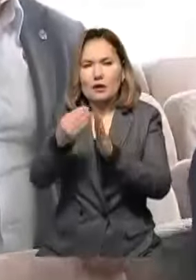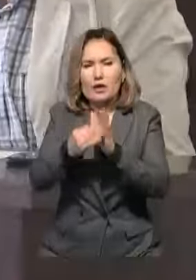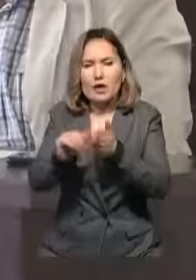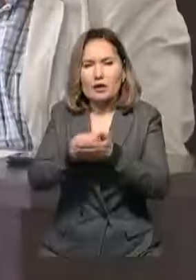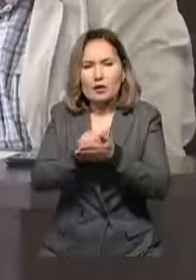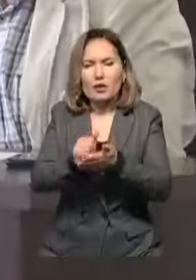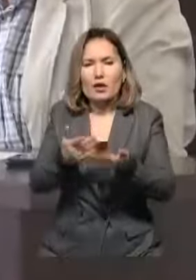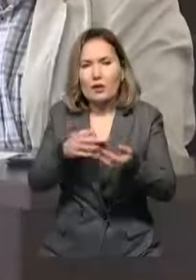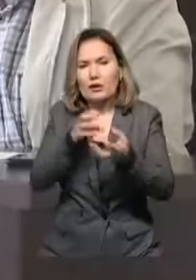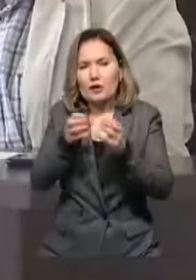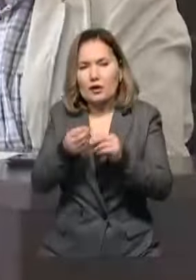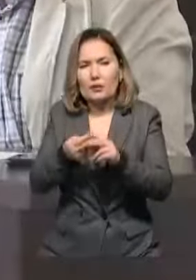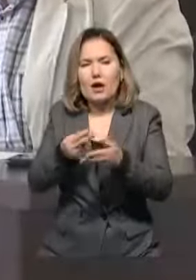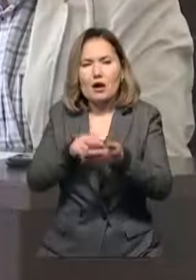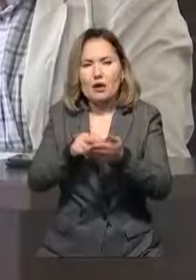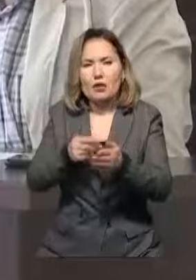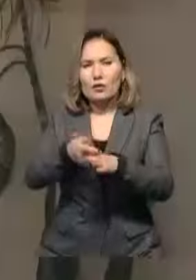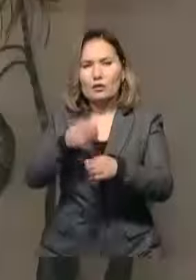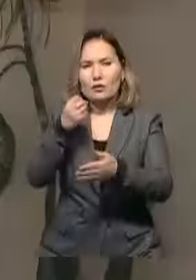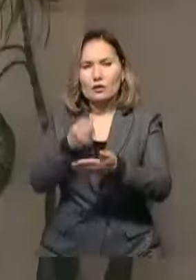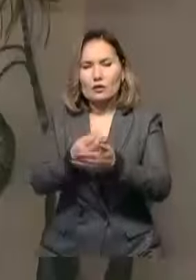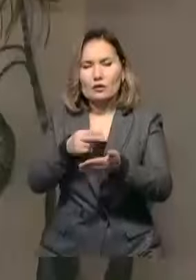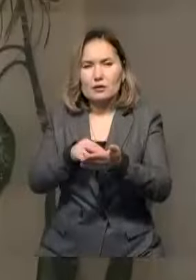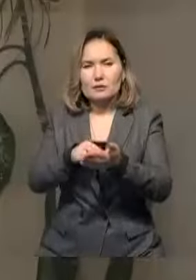талап етілді. Ал оның бағасы қымбат.